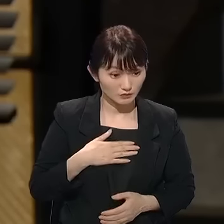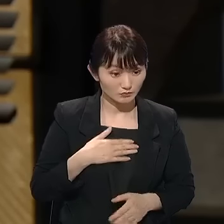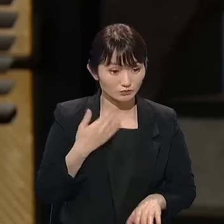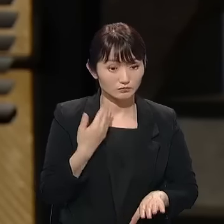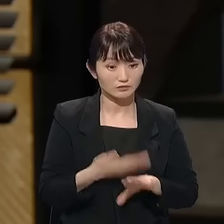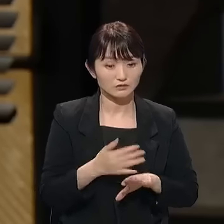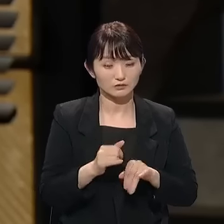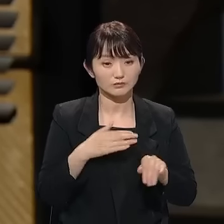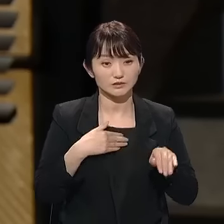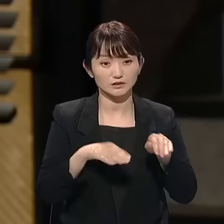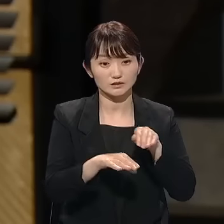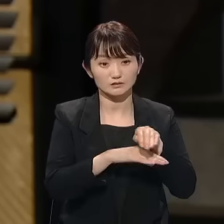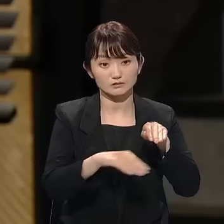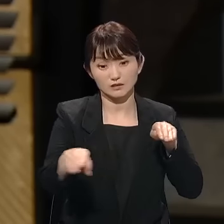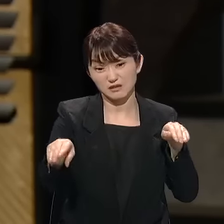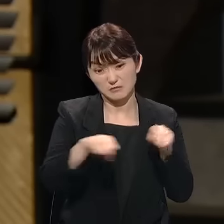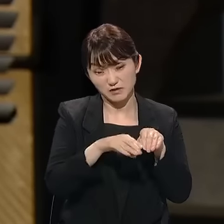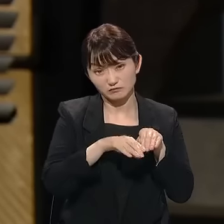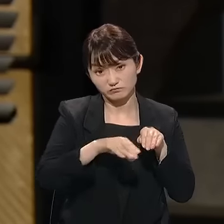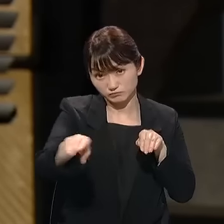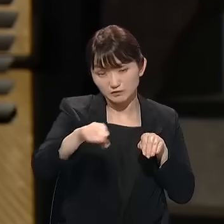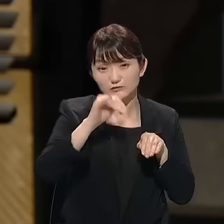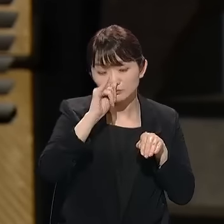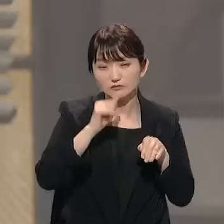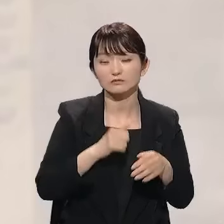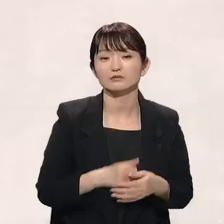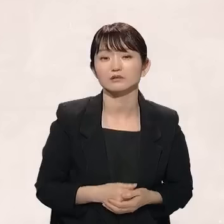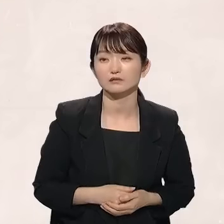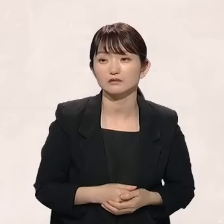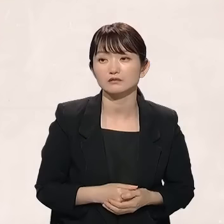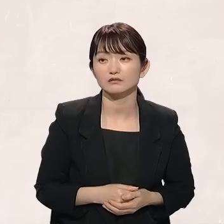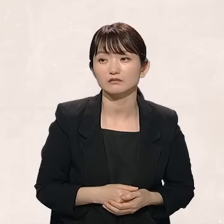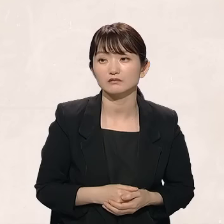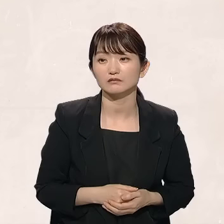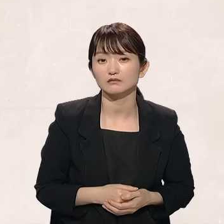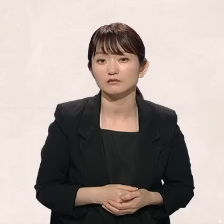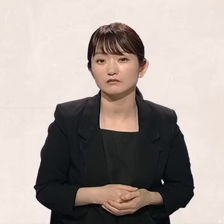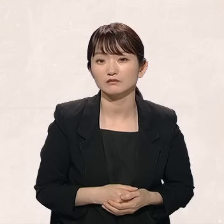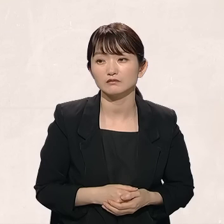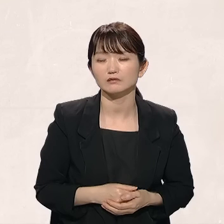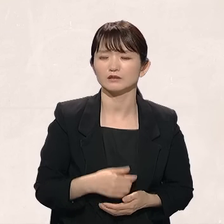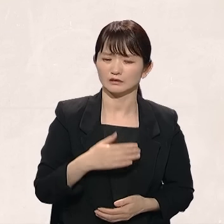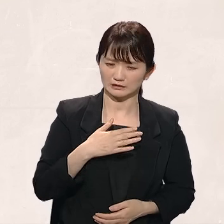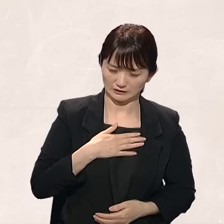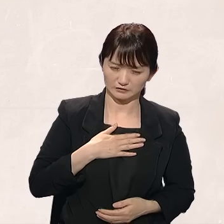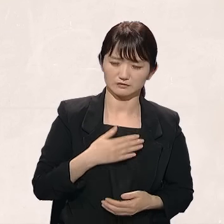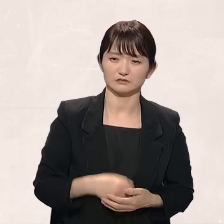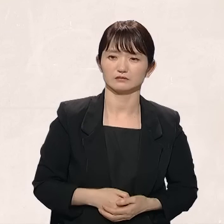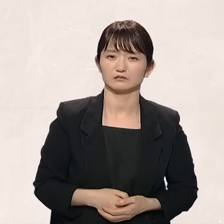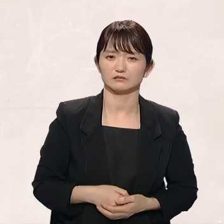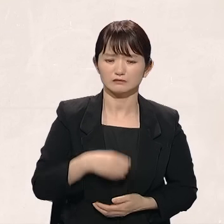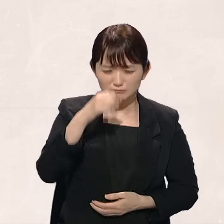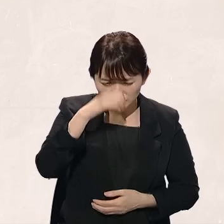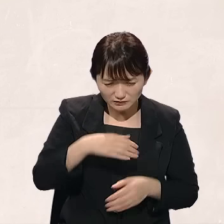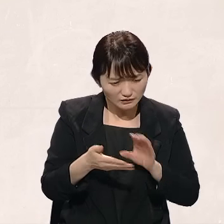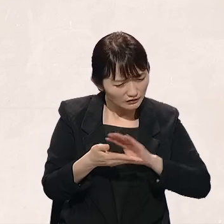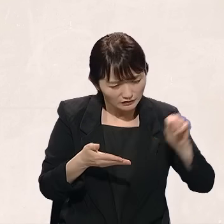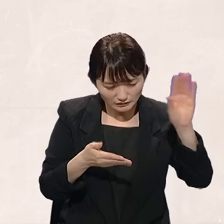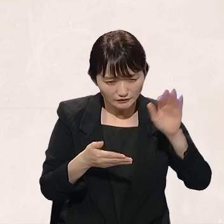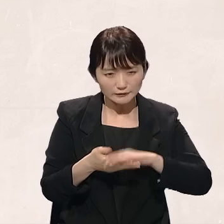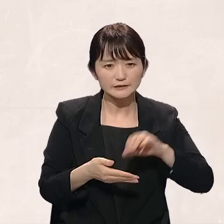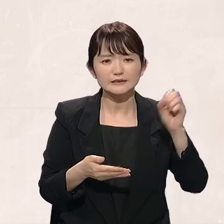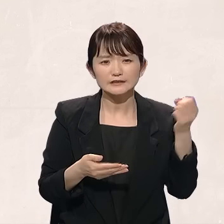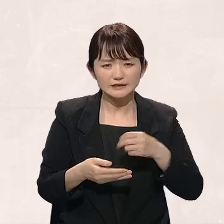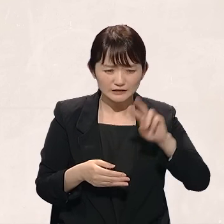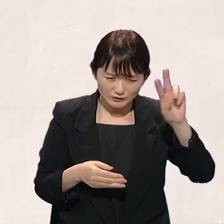간 적이 많다. 그러니까 다시 말해서 그래도 나는 그냥 간 게 아니라 다시